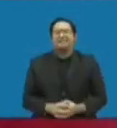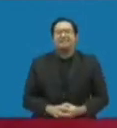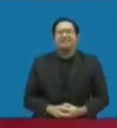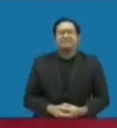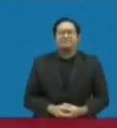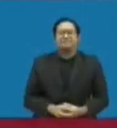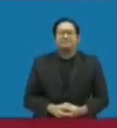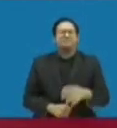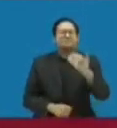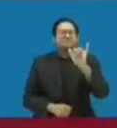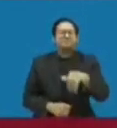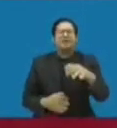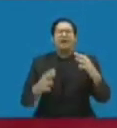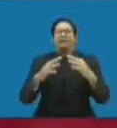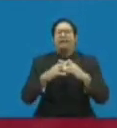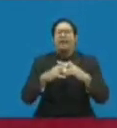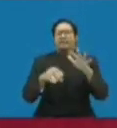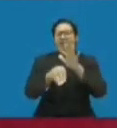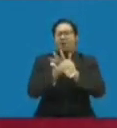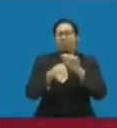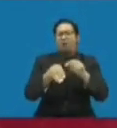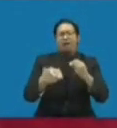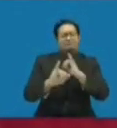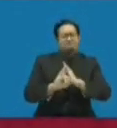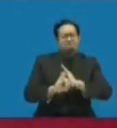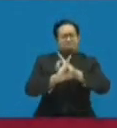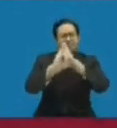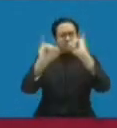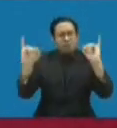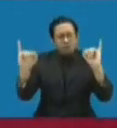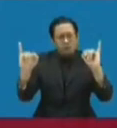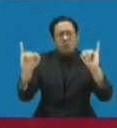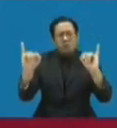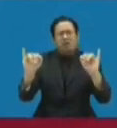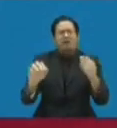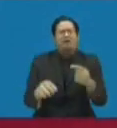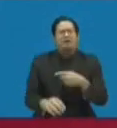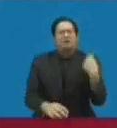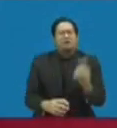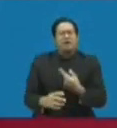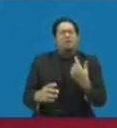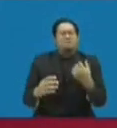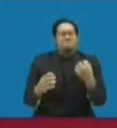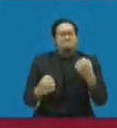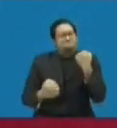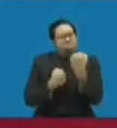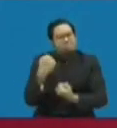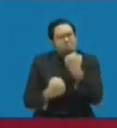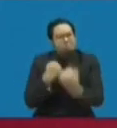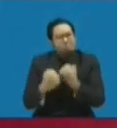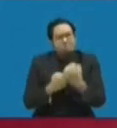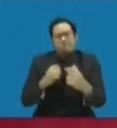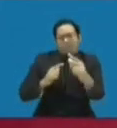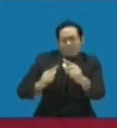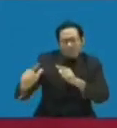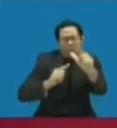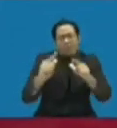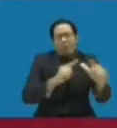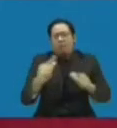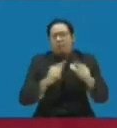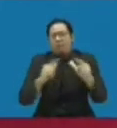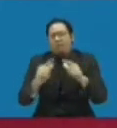Hai di tanah Papua yang elok Inilah kita sudah berpacu mengerahkan seluruh kemampuan kita yang sudah kita Asa